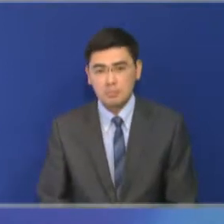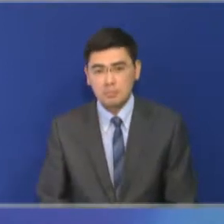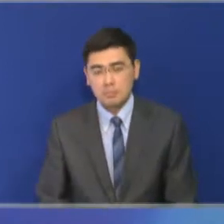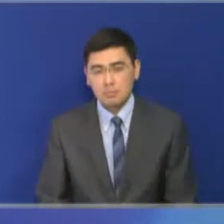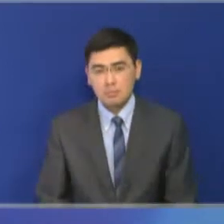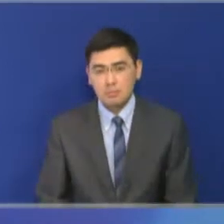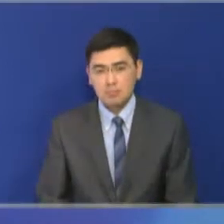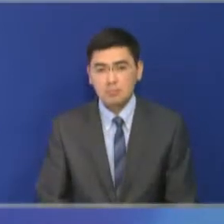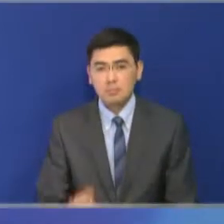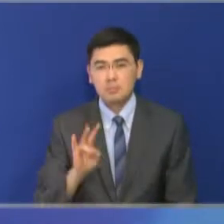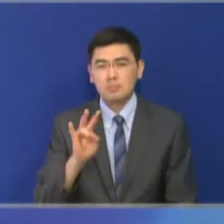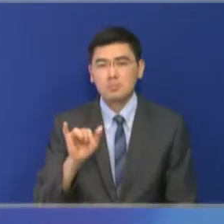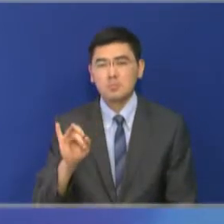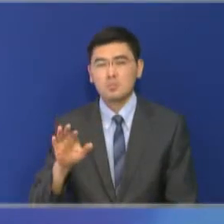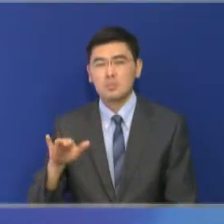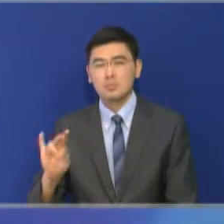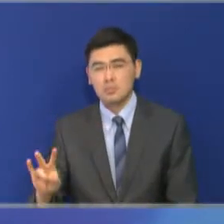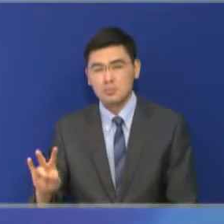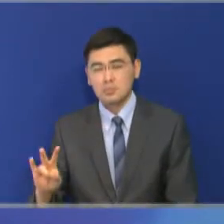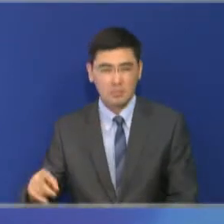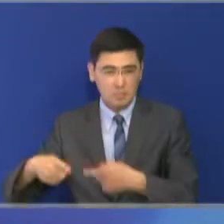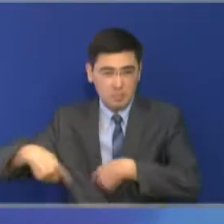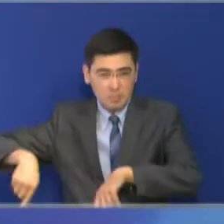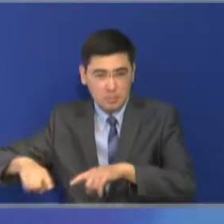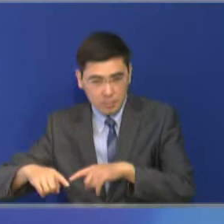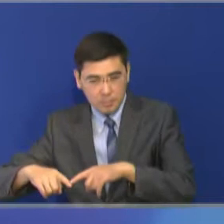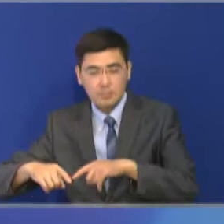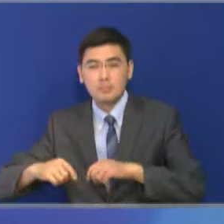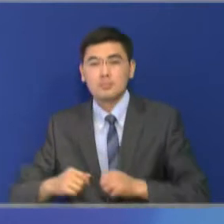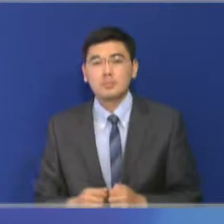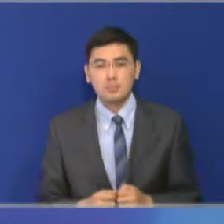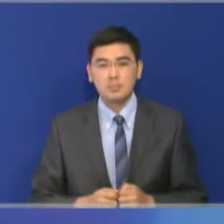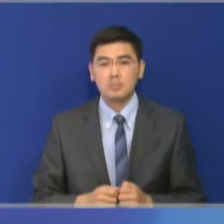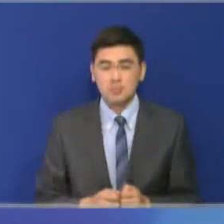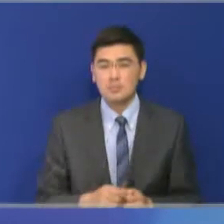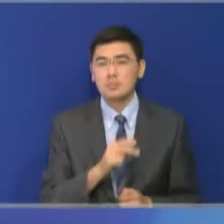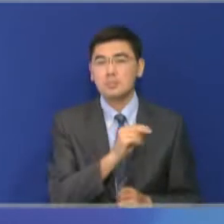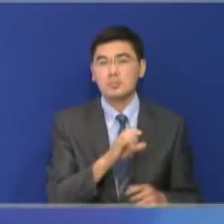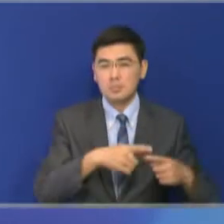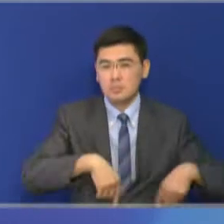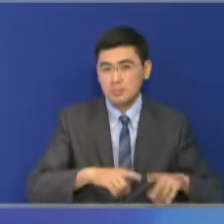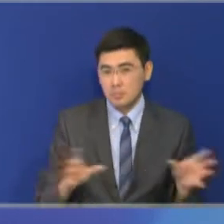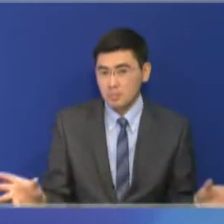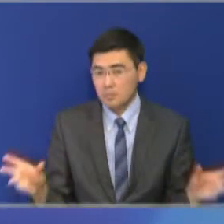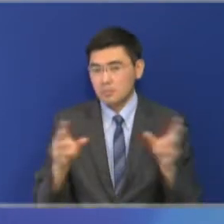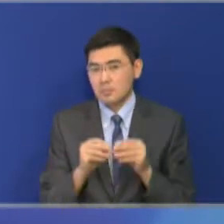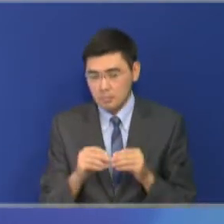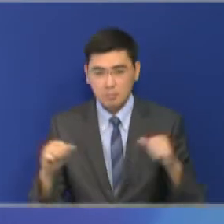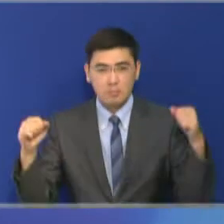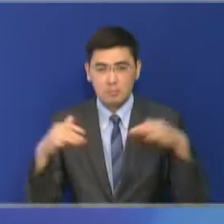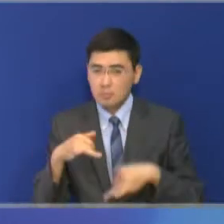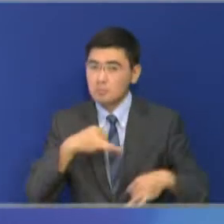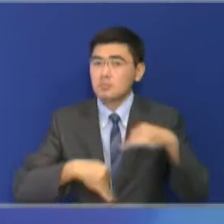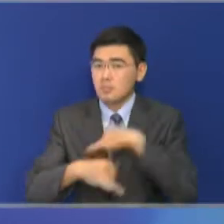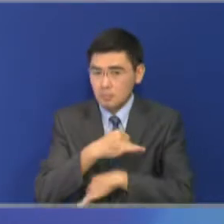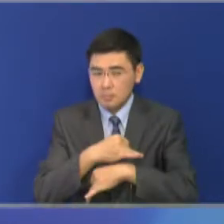Нұртан партиясы Семей қалалық филиалының өкілдері қалалық төтенше жағдайлар басқармасының жеке құрамымен кездесті. Басқосу барысында сыбайлас жемқорлықтың